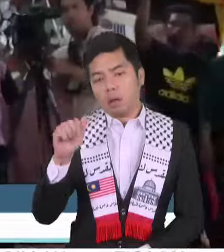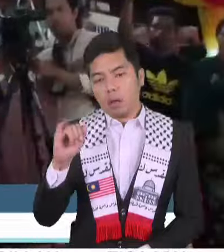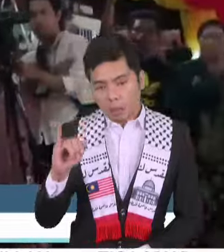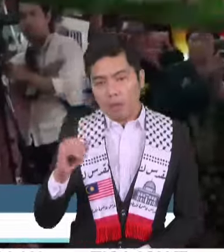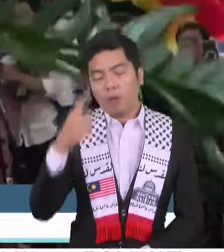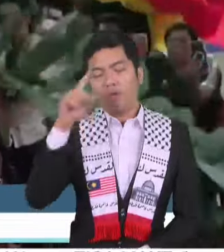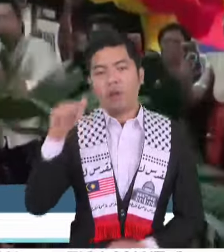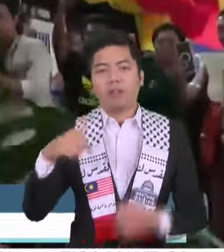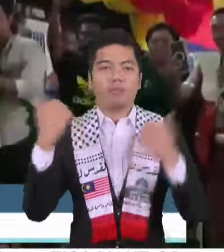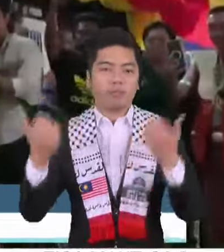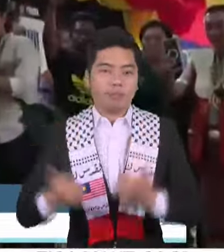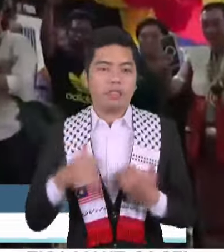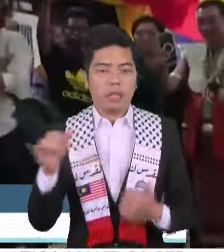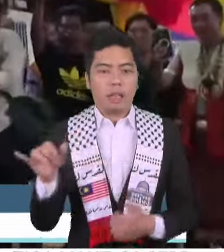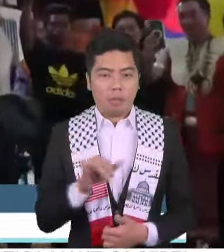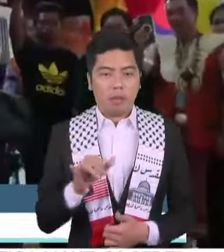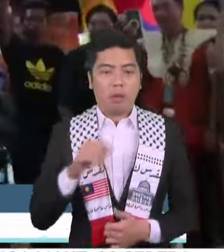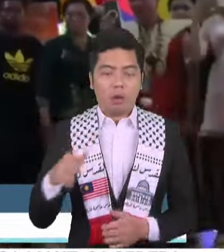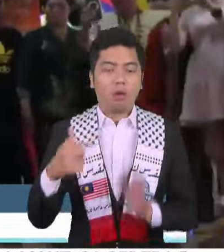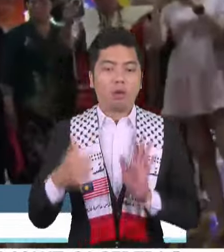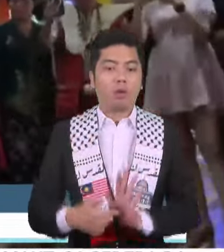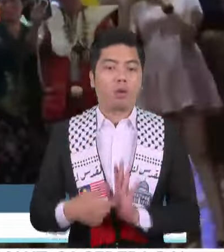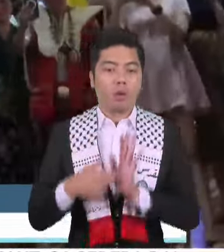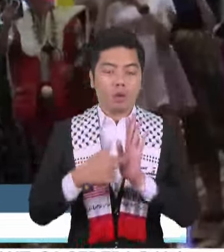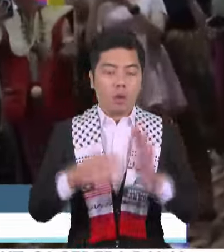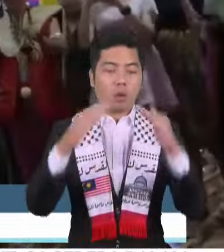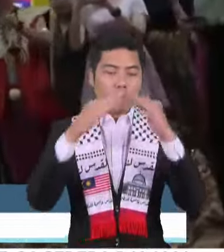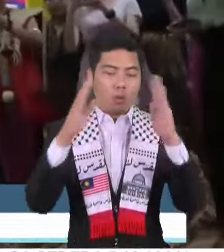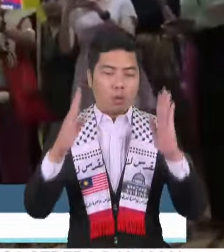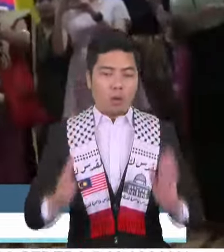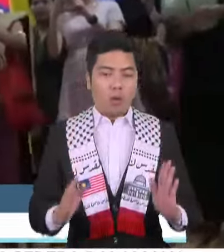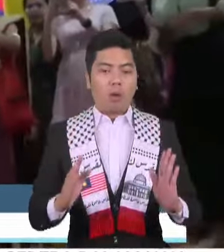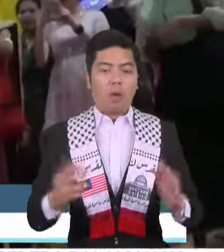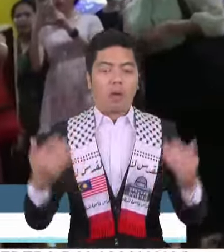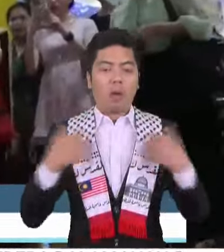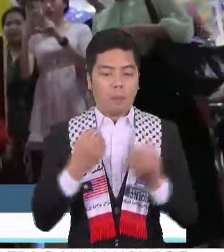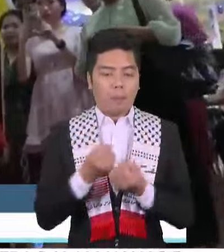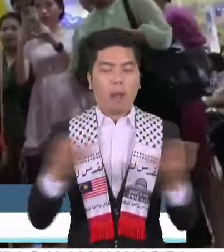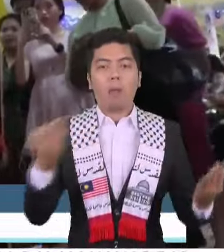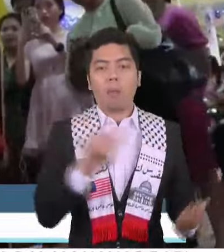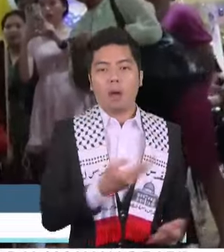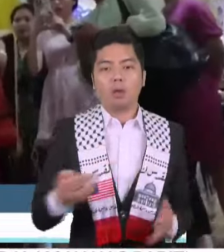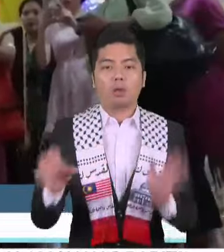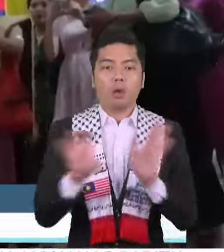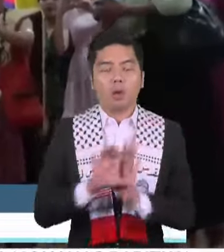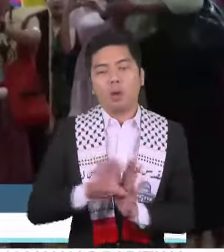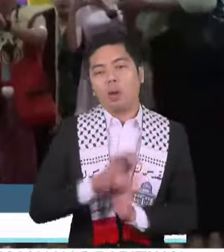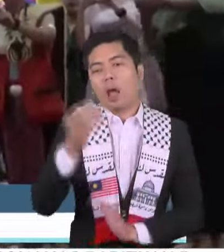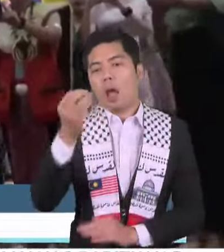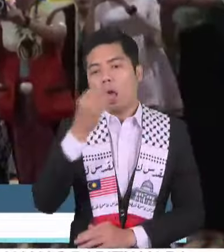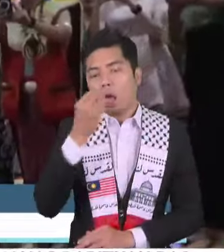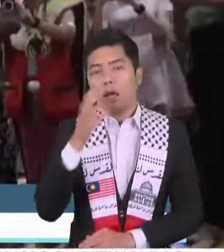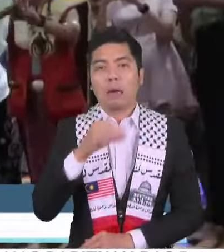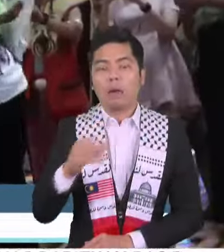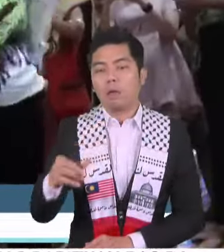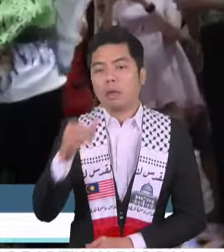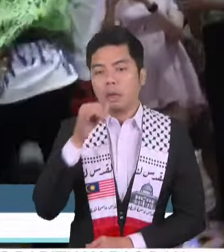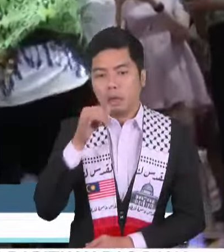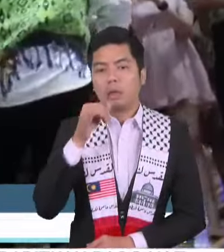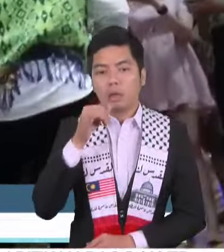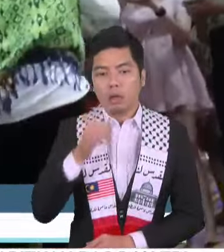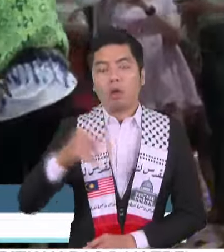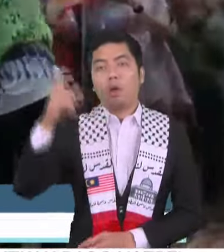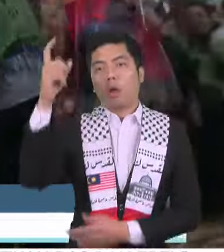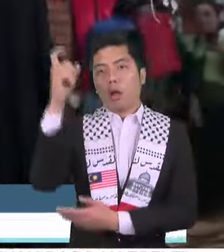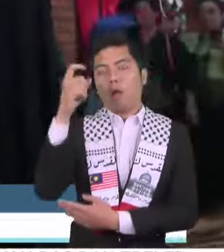tibanya perayaan ini. Ia akan didirikan di tengah-tengah ruai dengan pelbagai barangan termasuk makanan dan minuman digantung